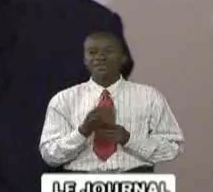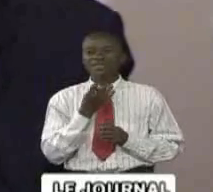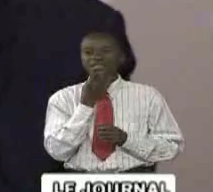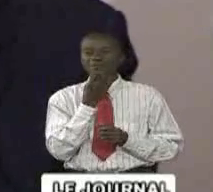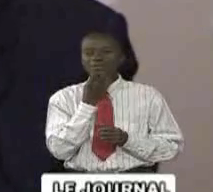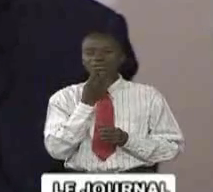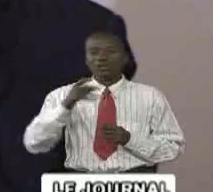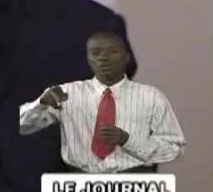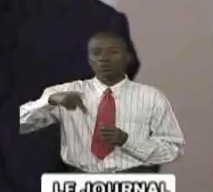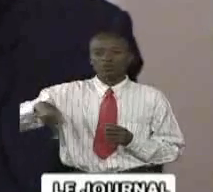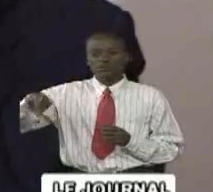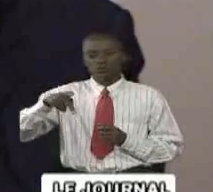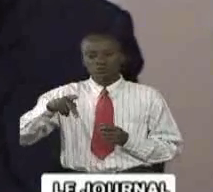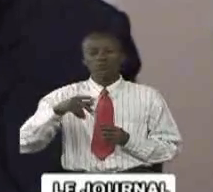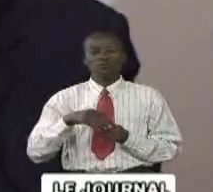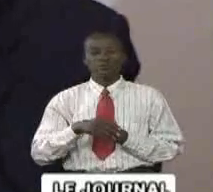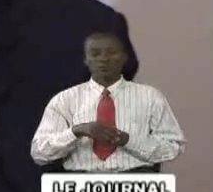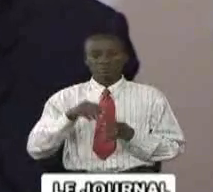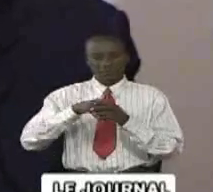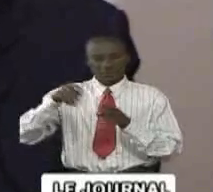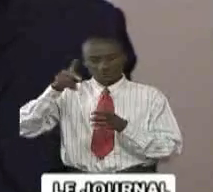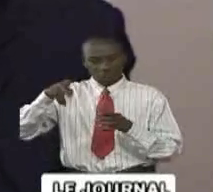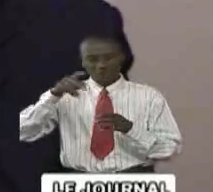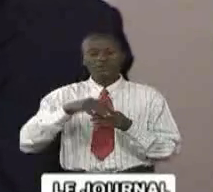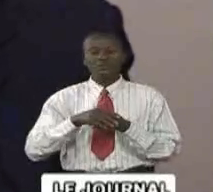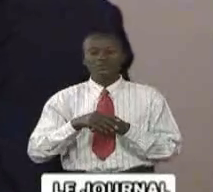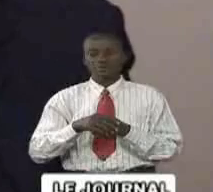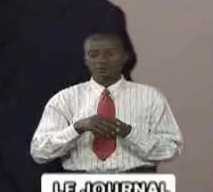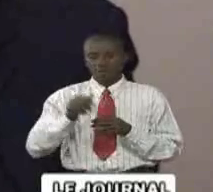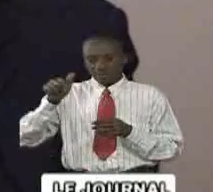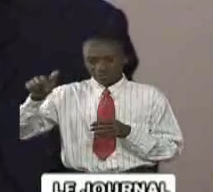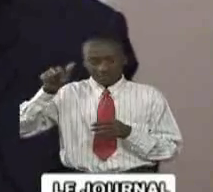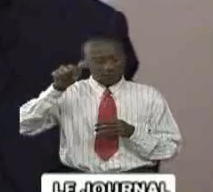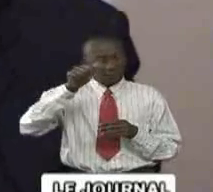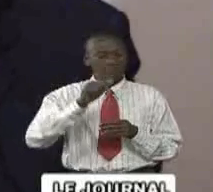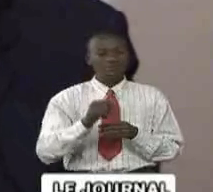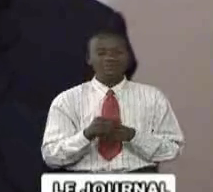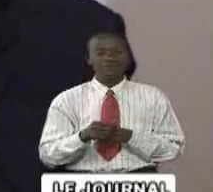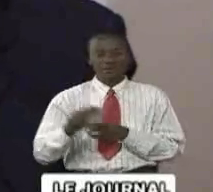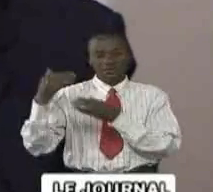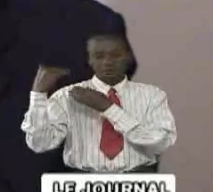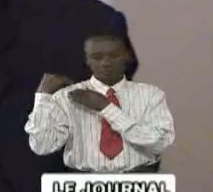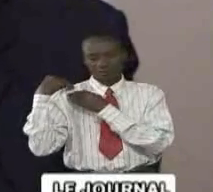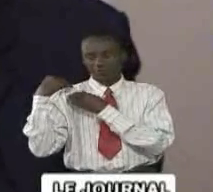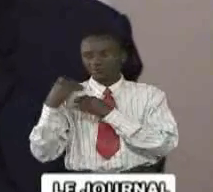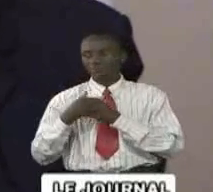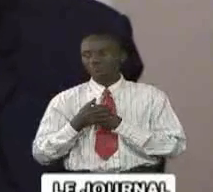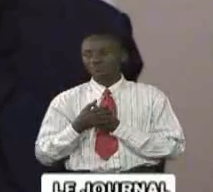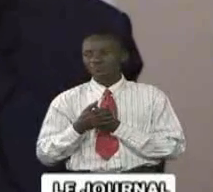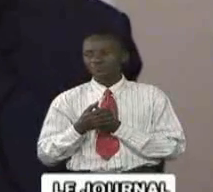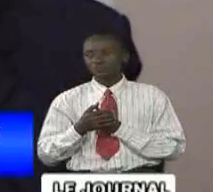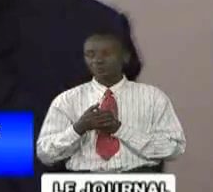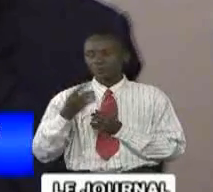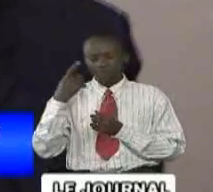provinciaux des affaires contentieuses auront le devoir et la responsabilité d'en assurer une